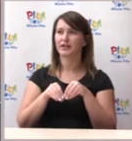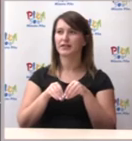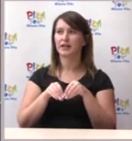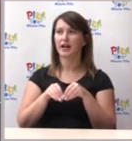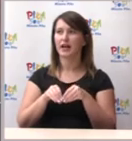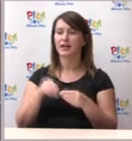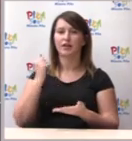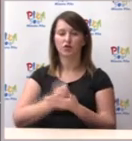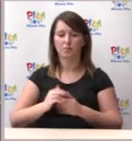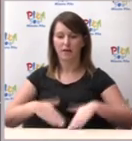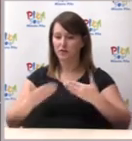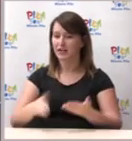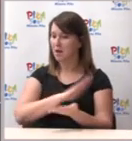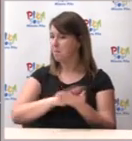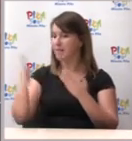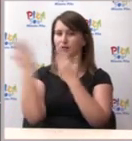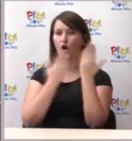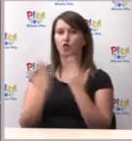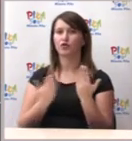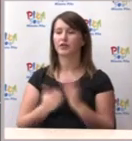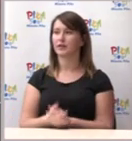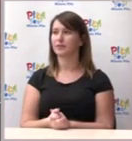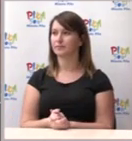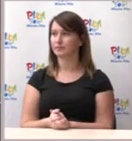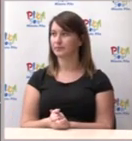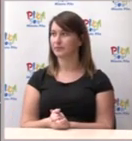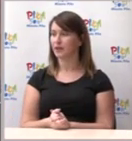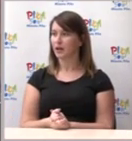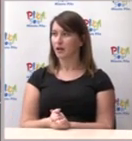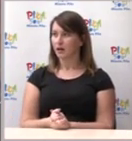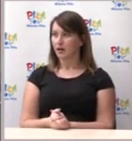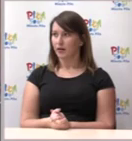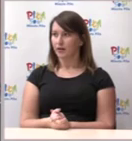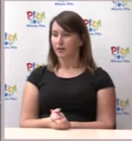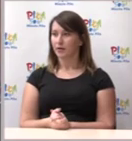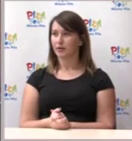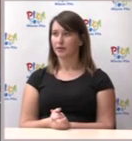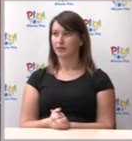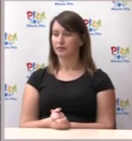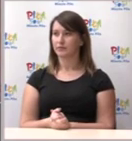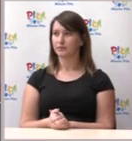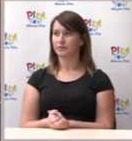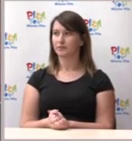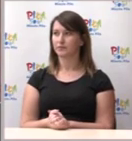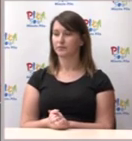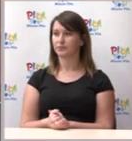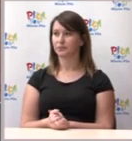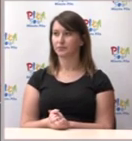Rady Miasta Piły bez odczytania. Dziękuję bardzo.